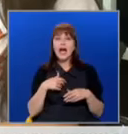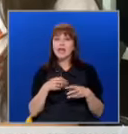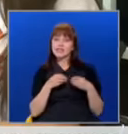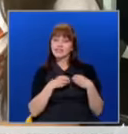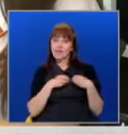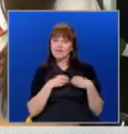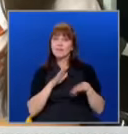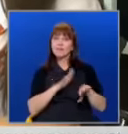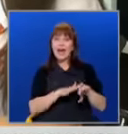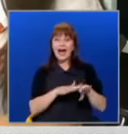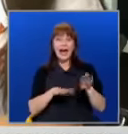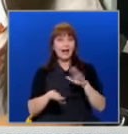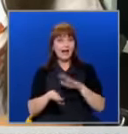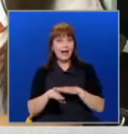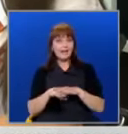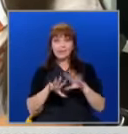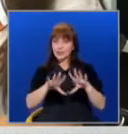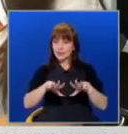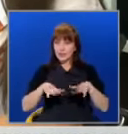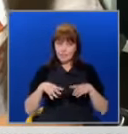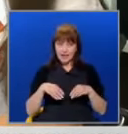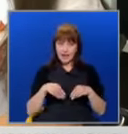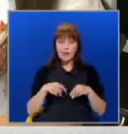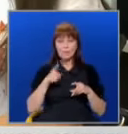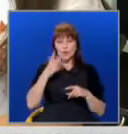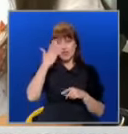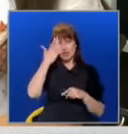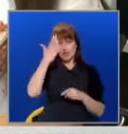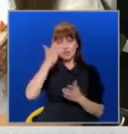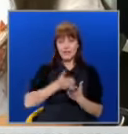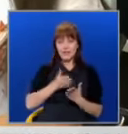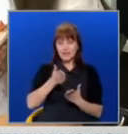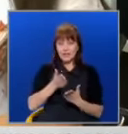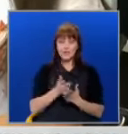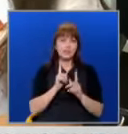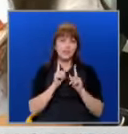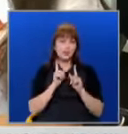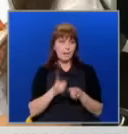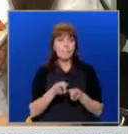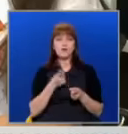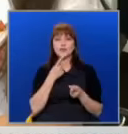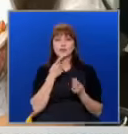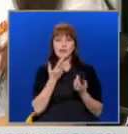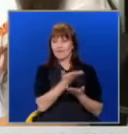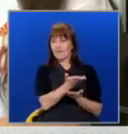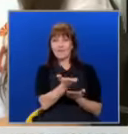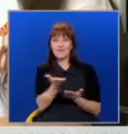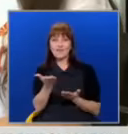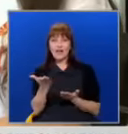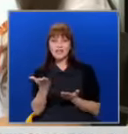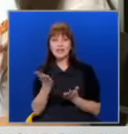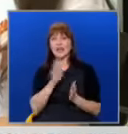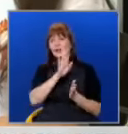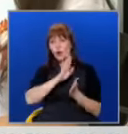така приета по един честен начин, за да може именно за вас да